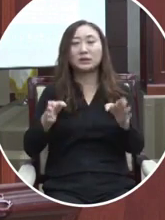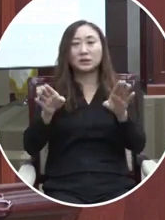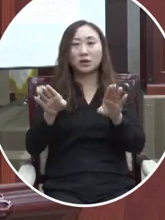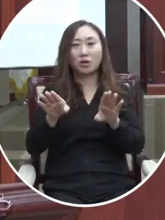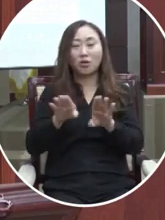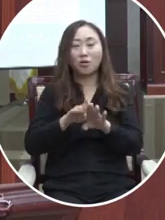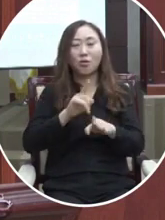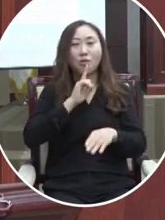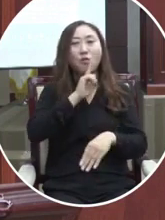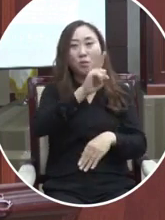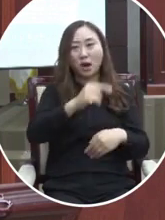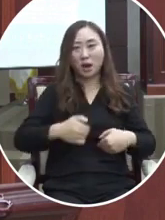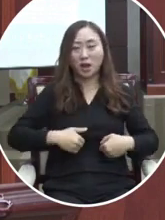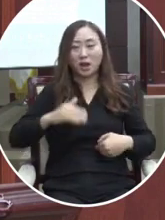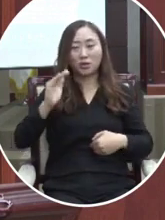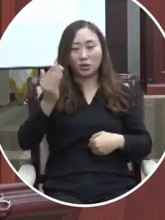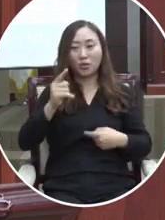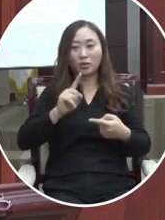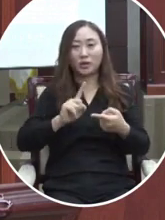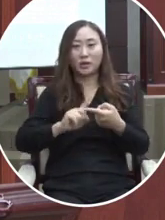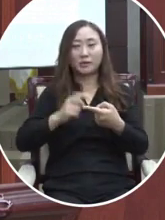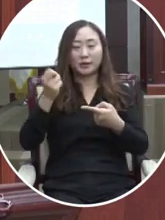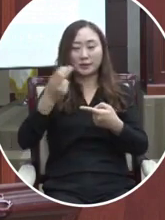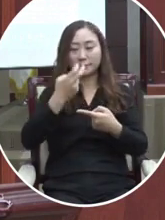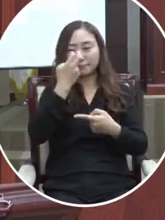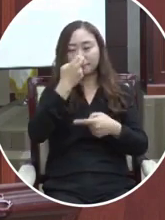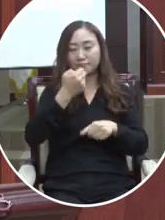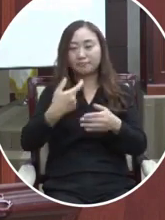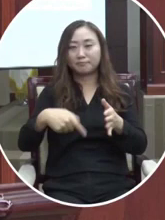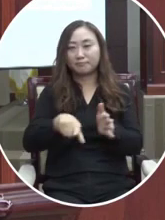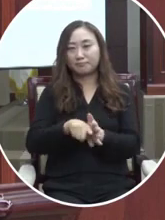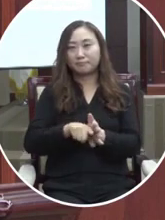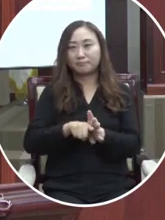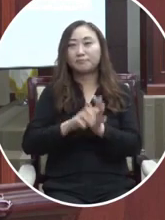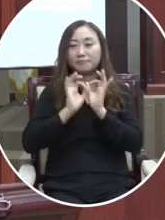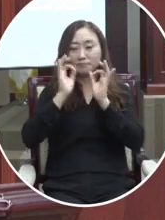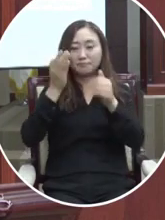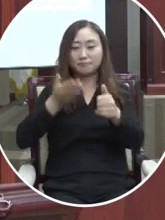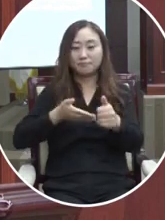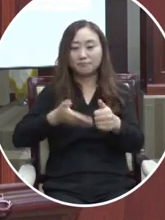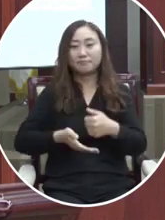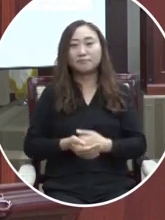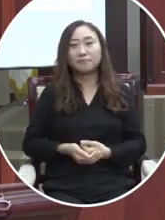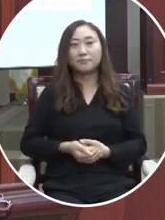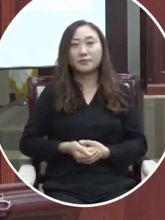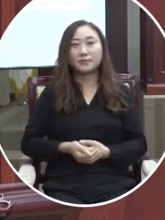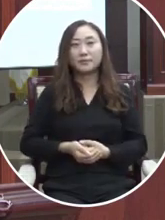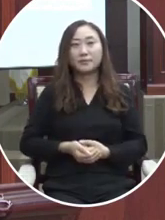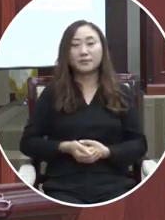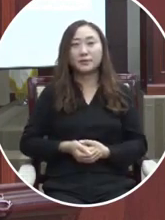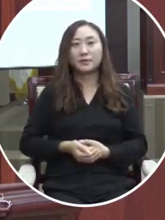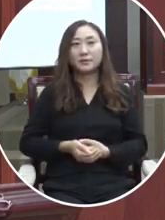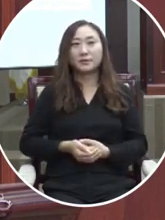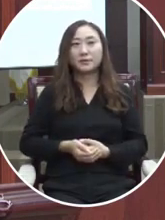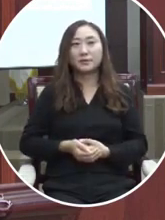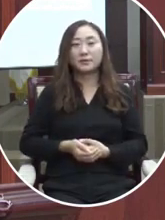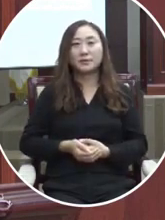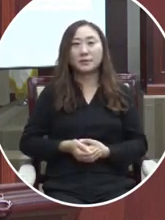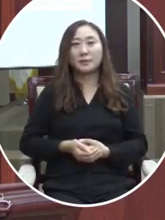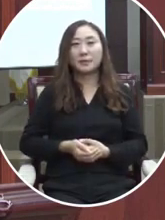용지가 제 역할을 할 수 있도록 빠른 조치를 취해야만 합니다. 피노파밀리아 대표는 본 의원의